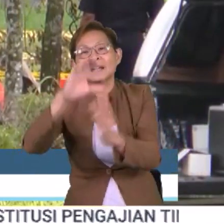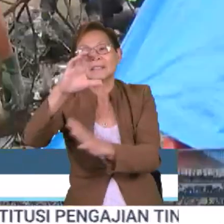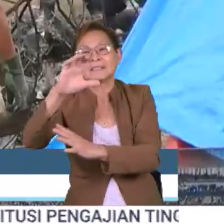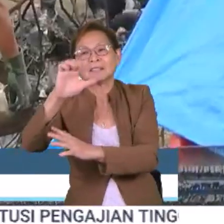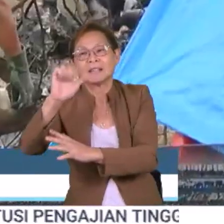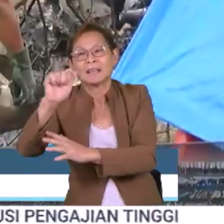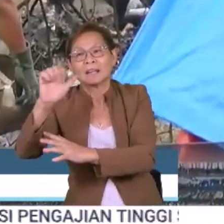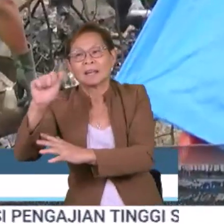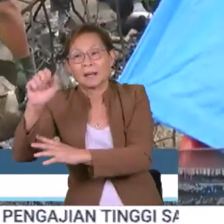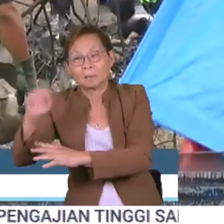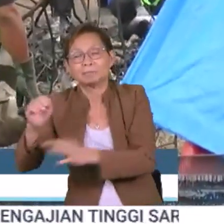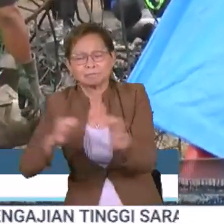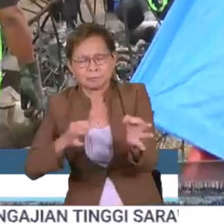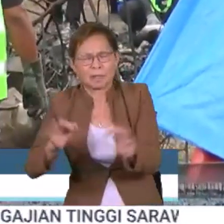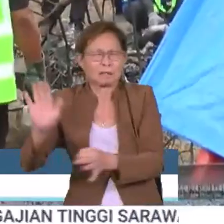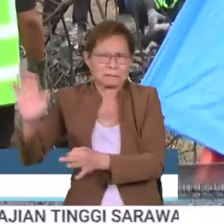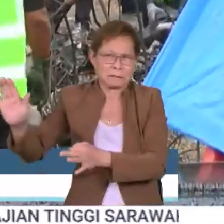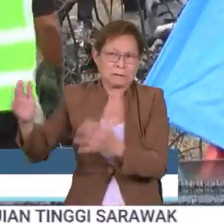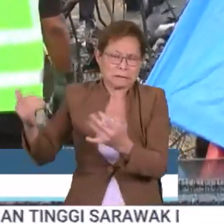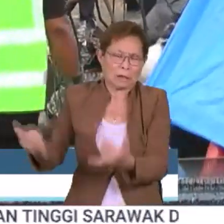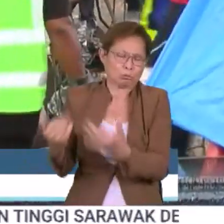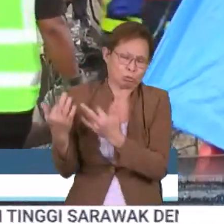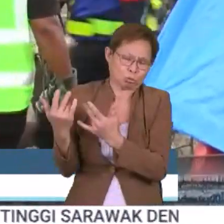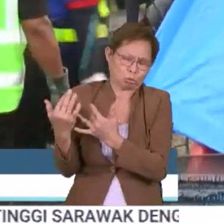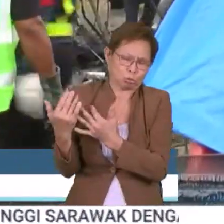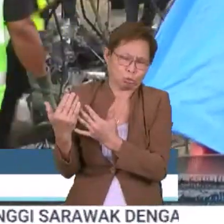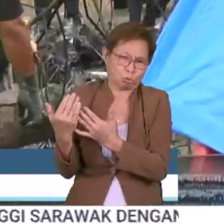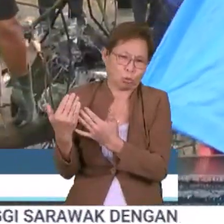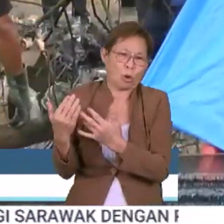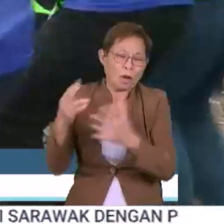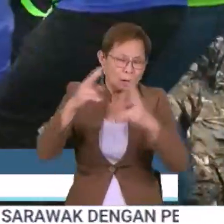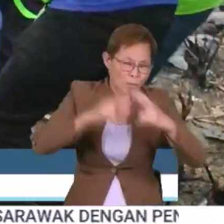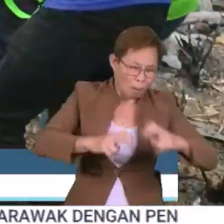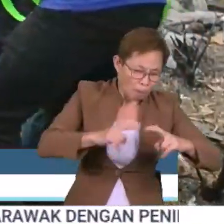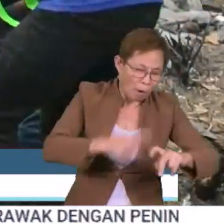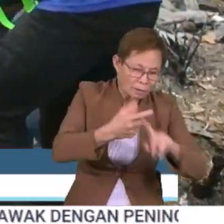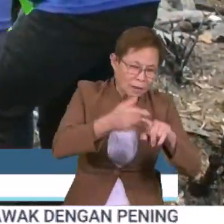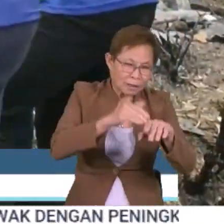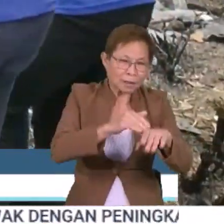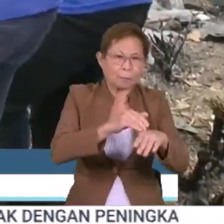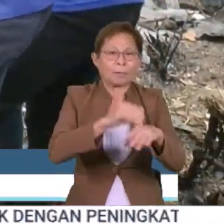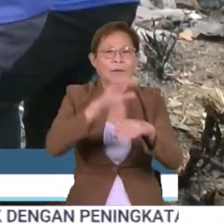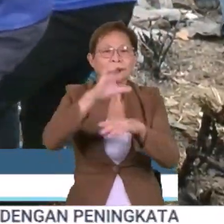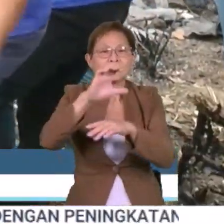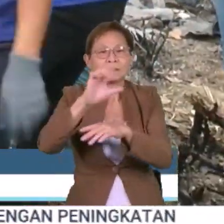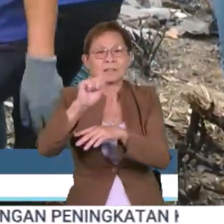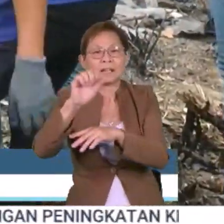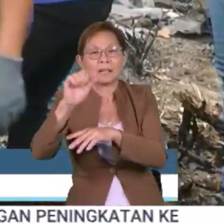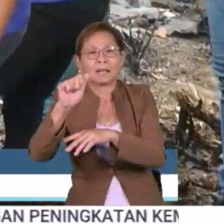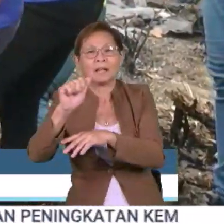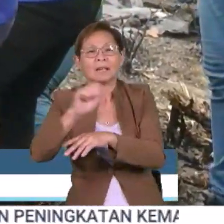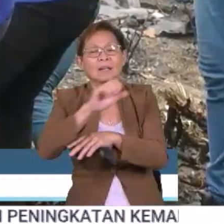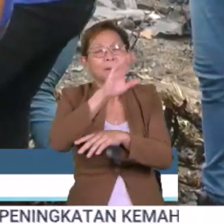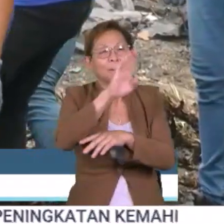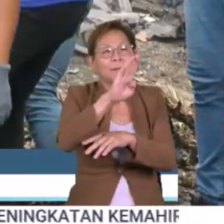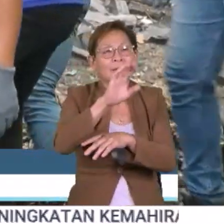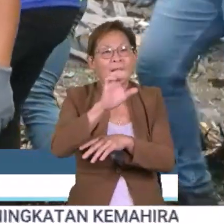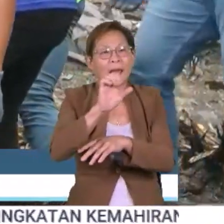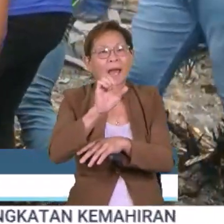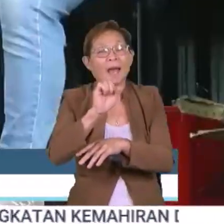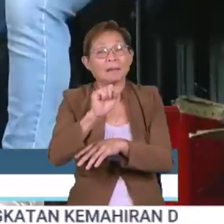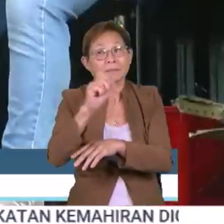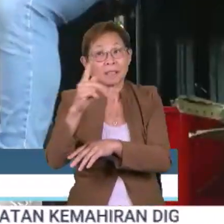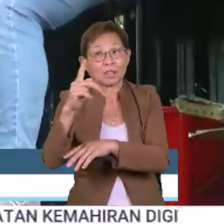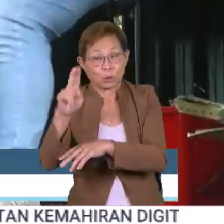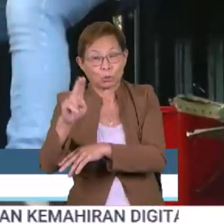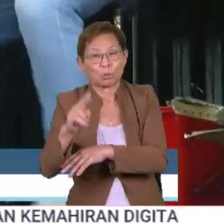Malaysia jelas beliau pihaknya sedang menunggu perkembangan siasatan daripada biro keselamatan kemalangan udara BSD